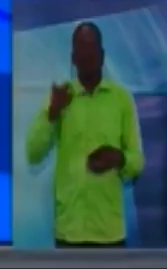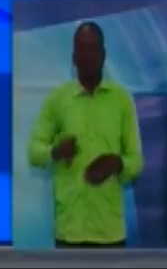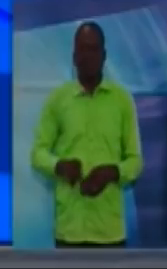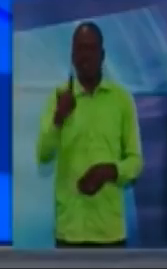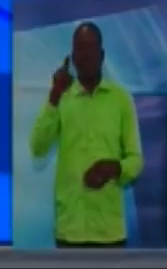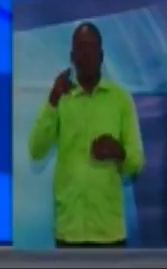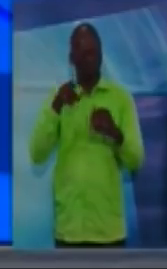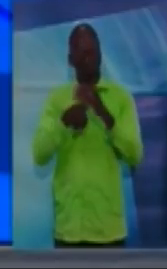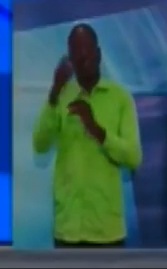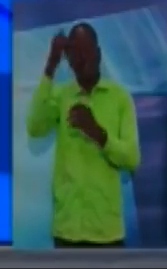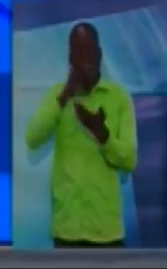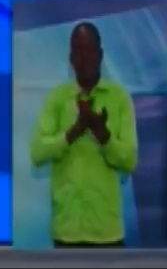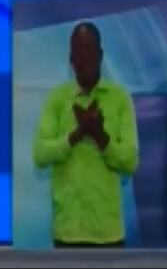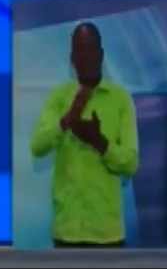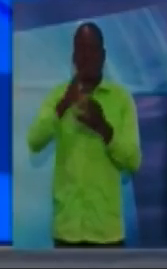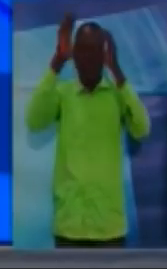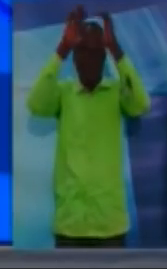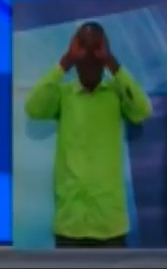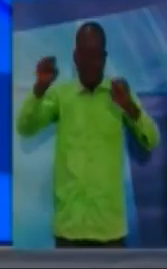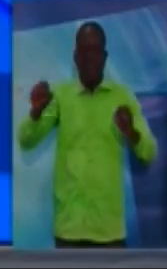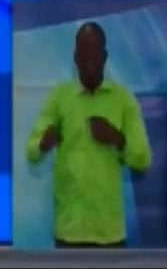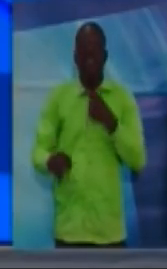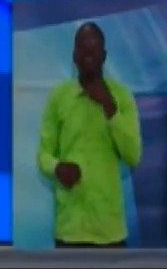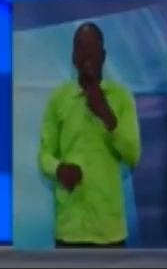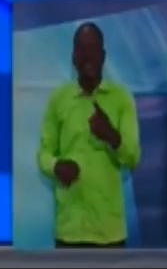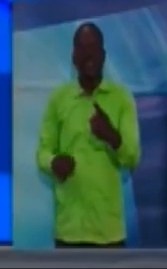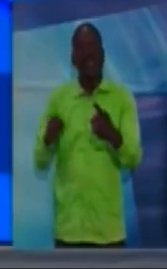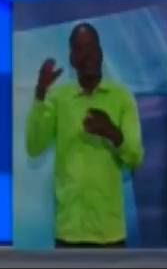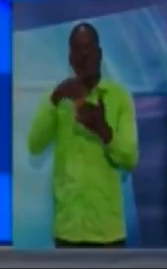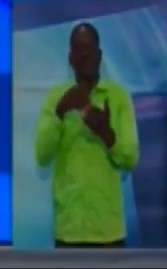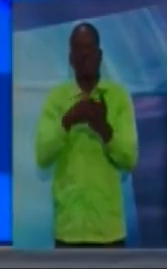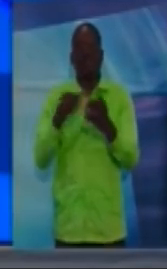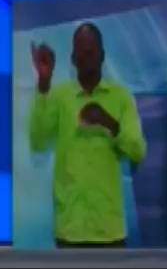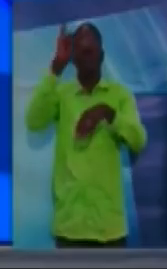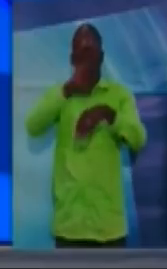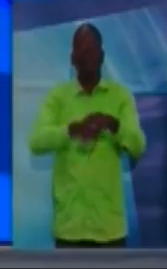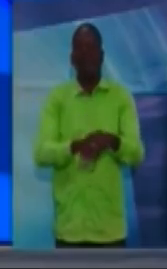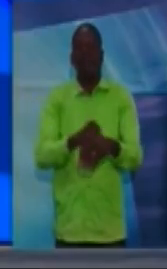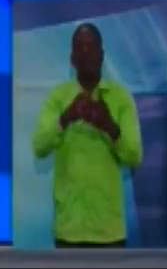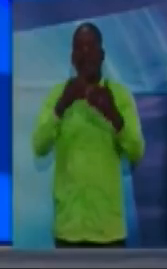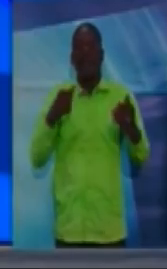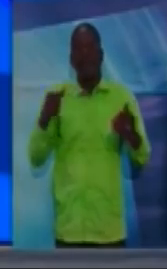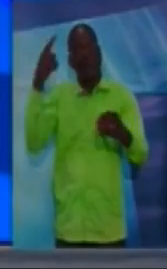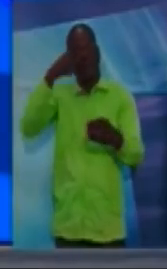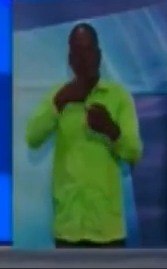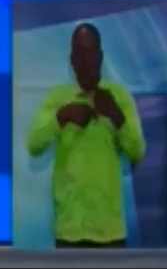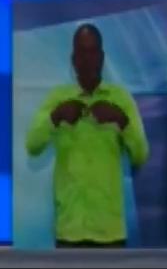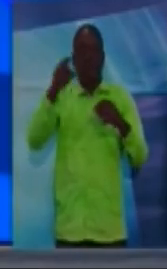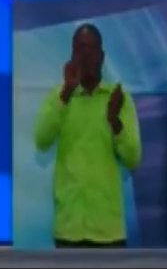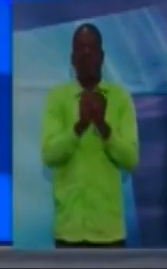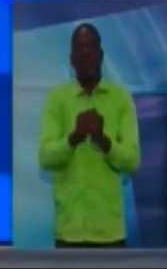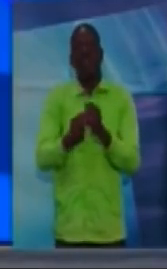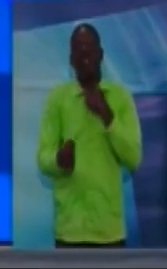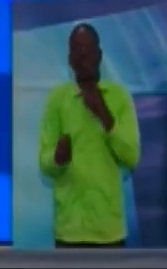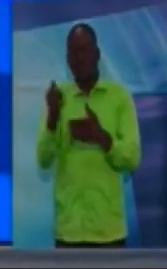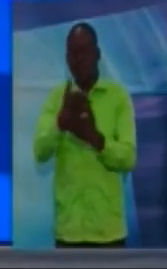par l'Iran, Donald Trump aurait ordonné des frappes contre des installations iraniennes avant de se raviser. L'Iran, pour sa